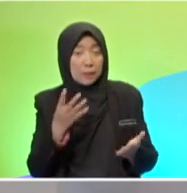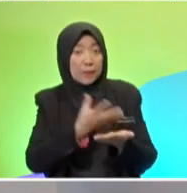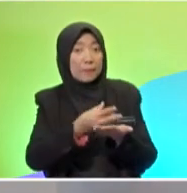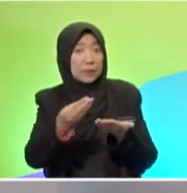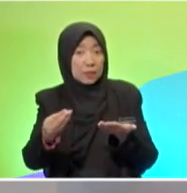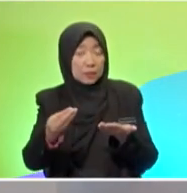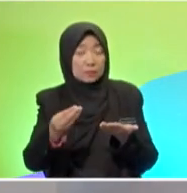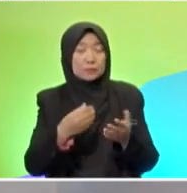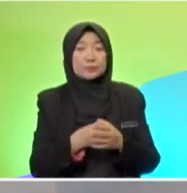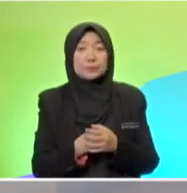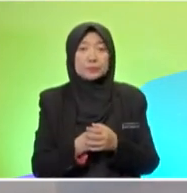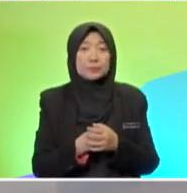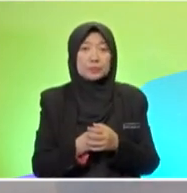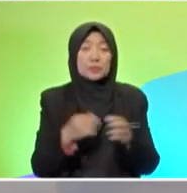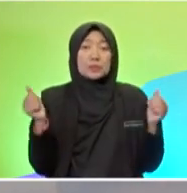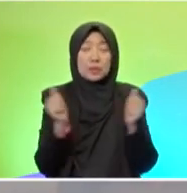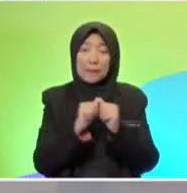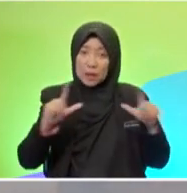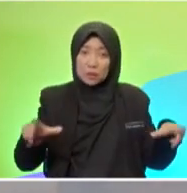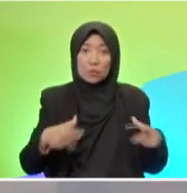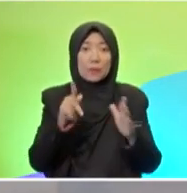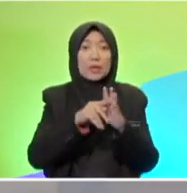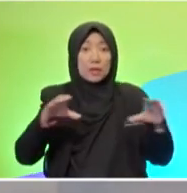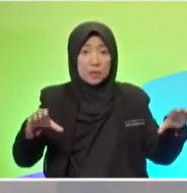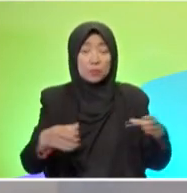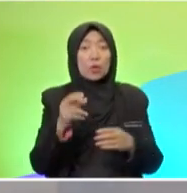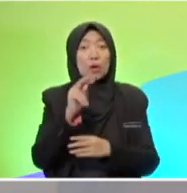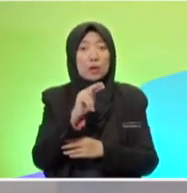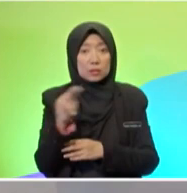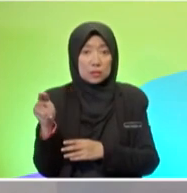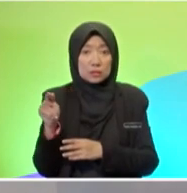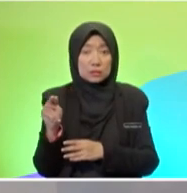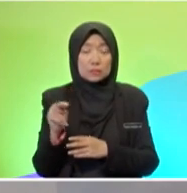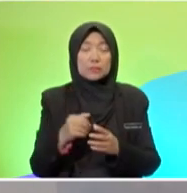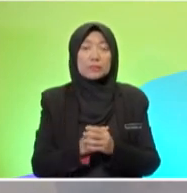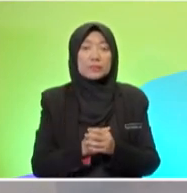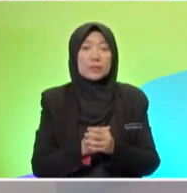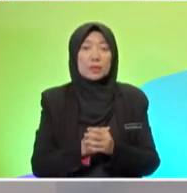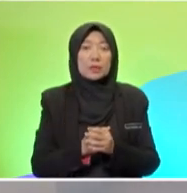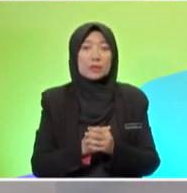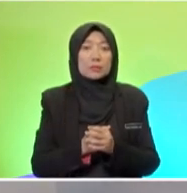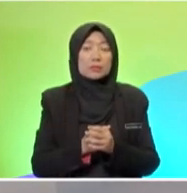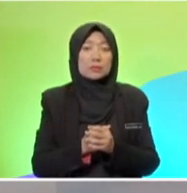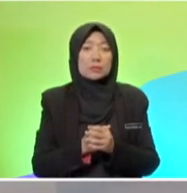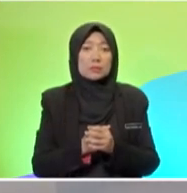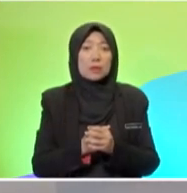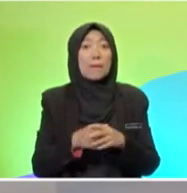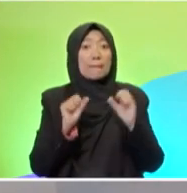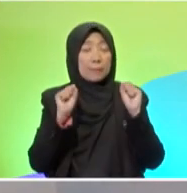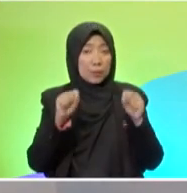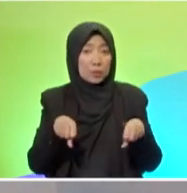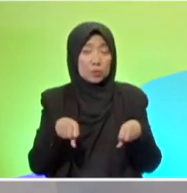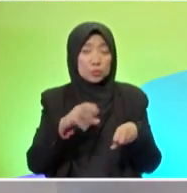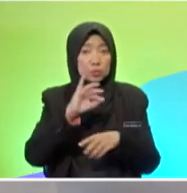bekate tidak ataupun dia dengan melakukan secara perbuatan tetap tangan saya ketika tidak seperti itu dan kita juga akan